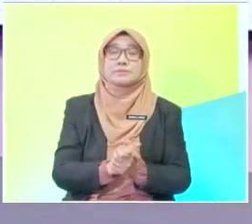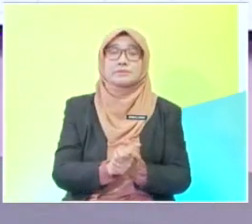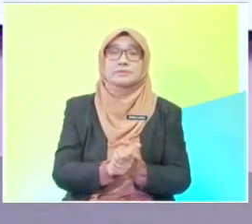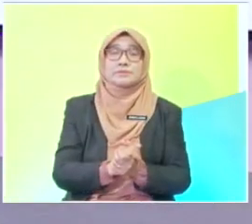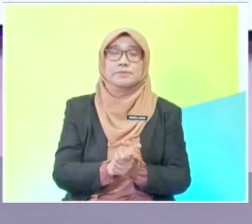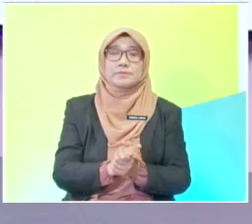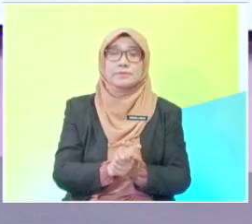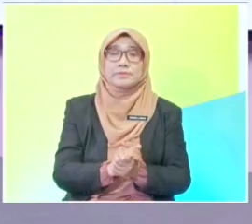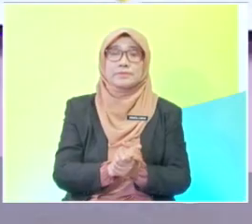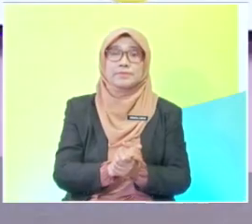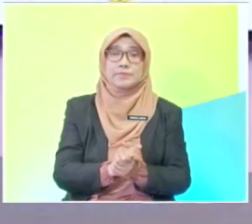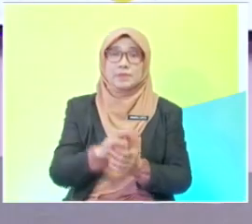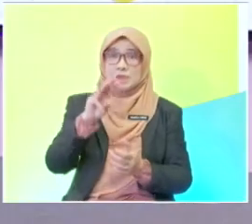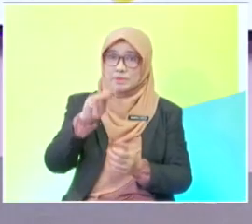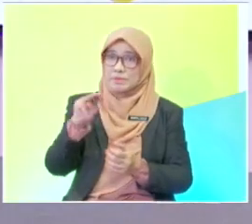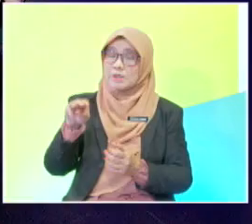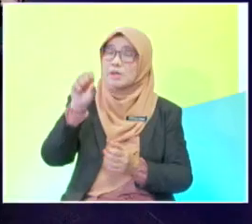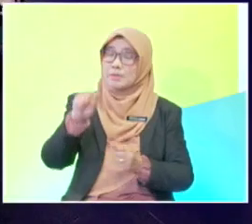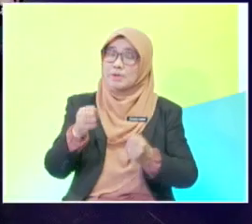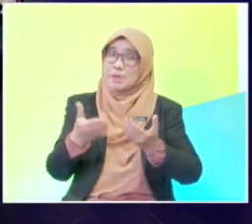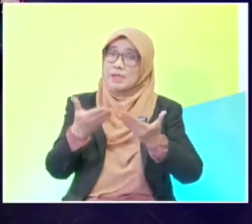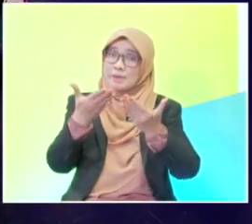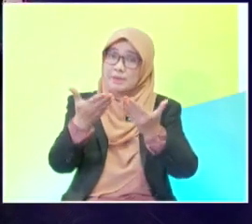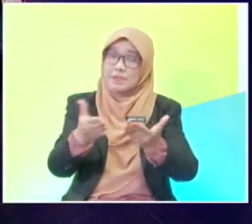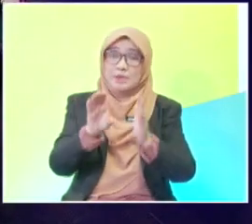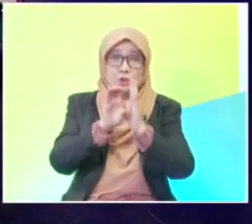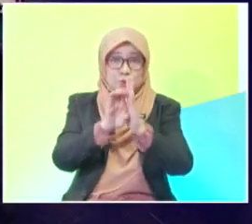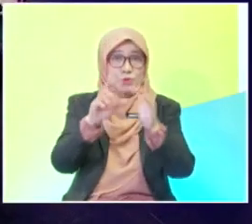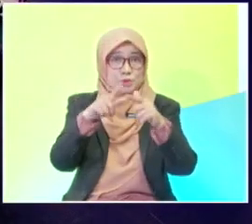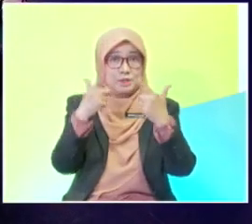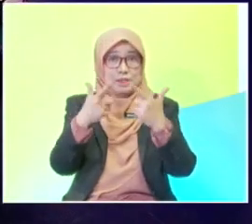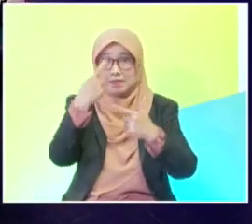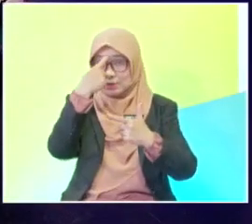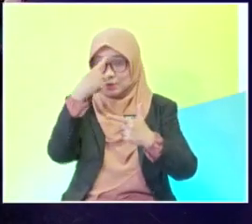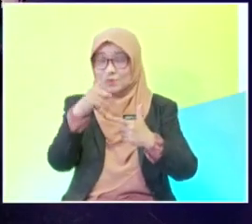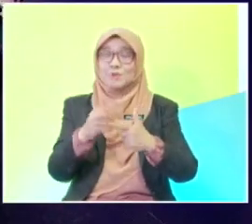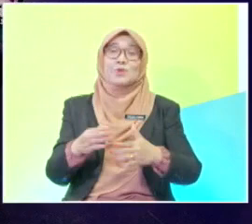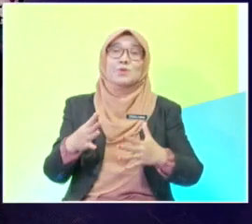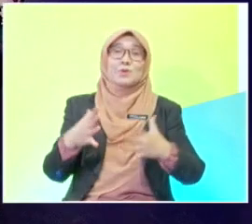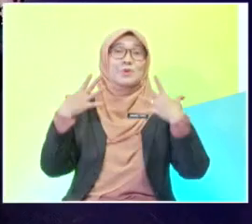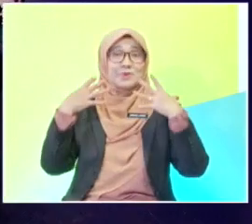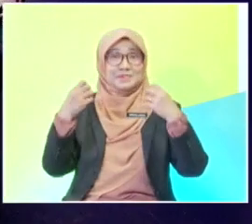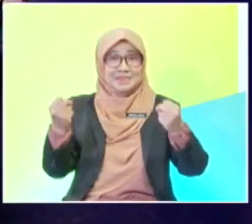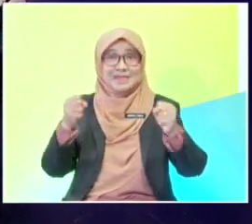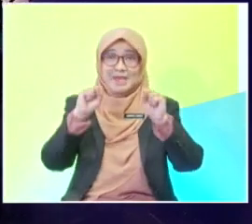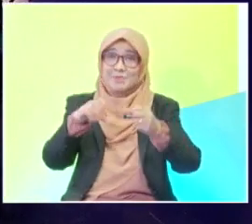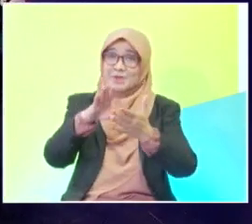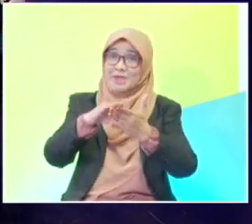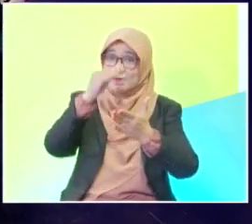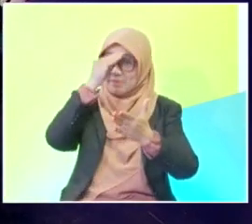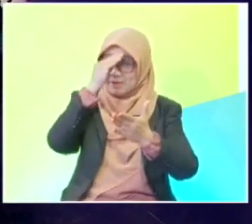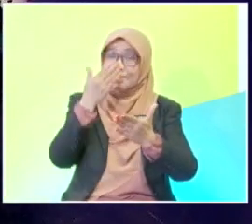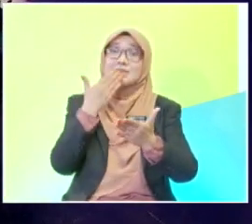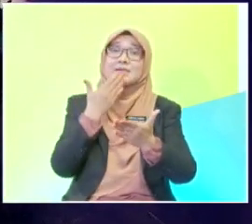dan jadi murid-murid di rumah pun bolehlah contohi Abang Hanif supaya dapat mengekalkan badan yang sihat, boleh belajar dengan baik kan. Okey. Betul,